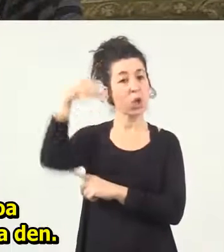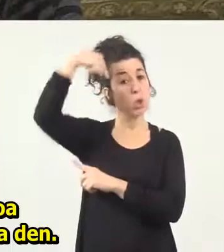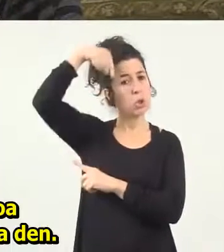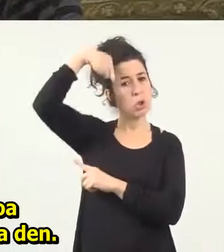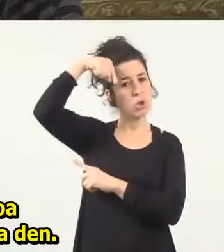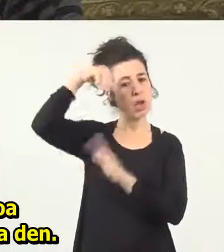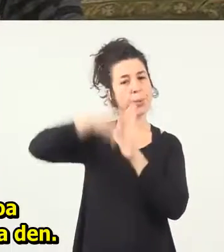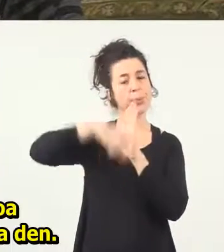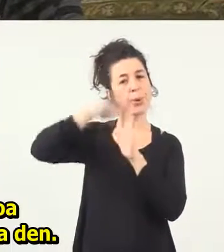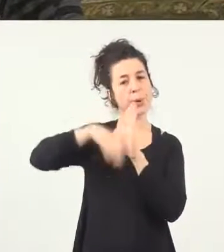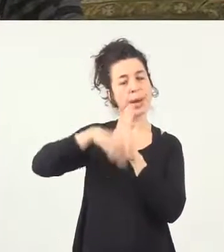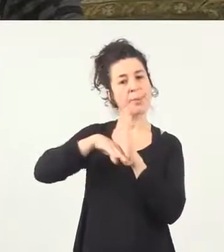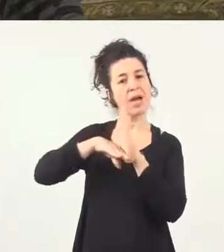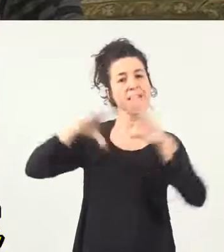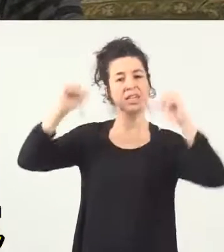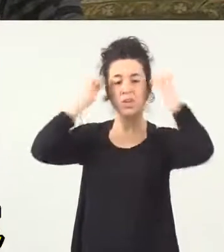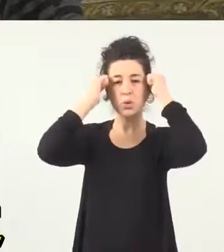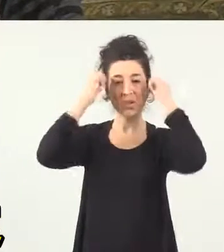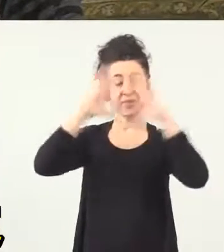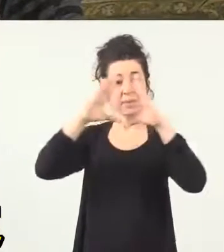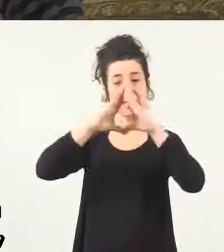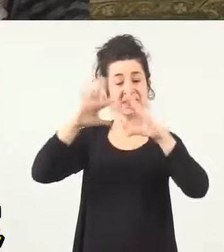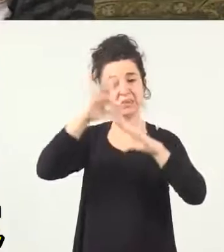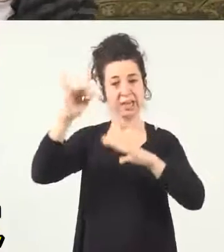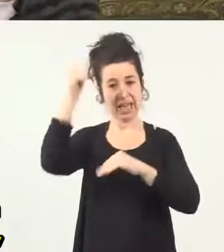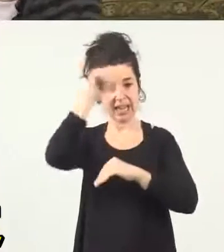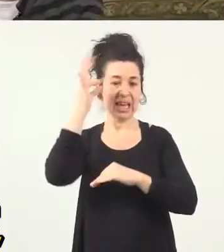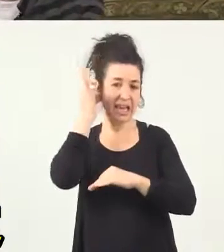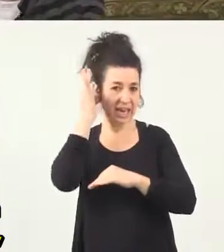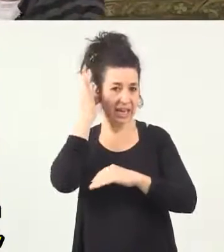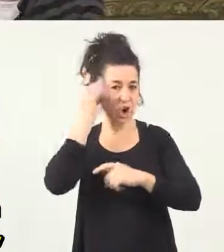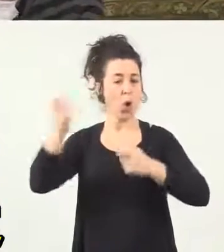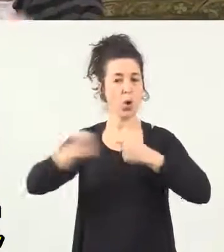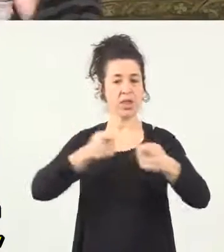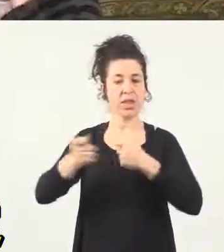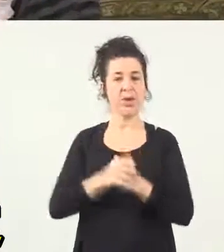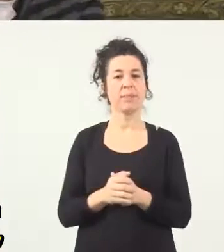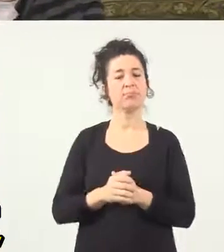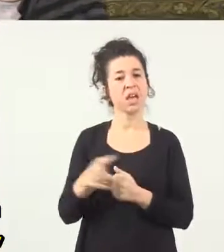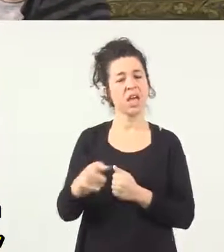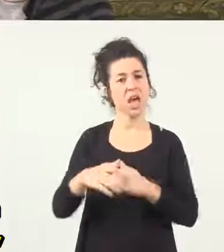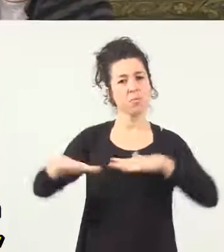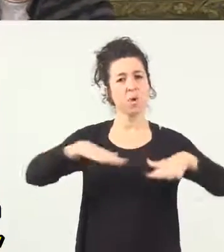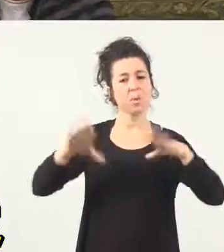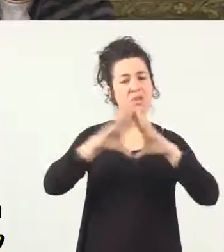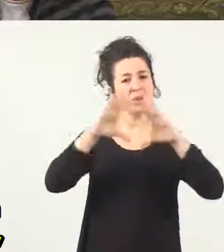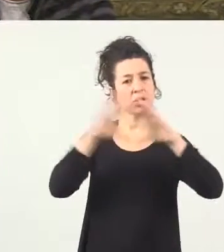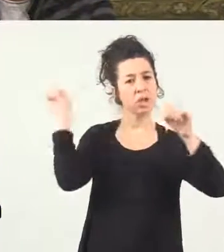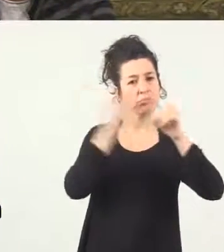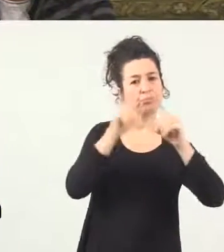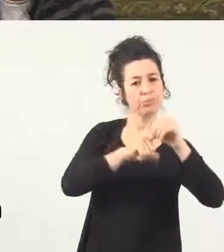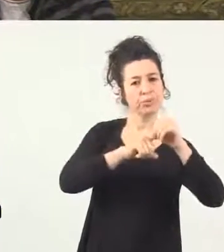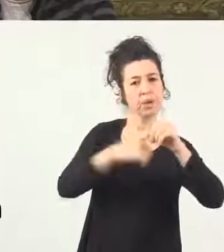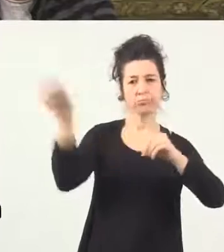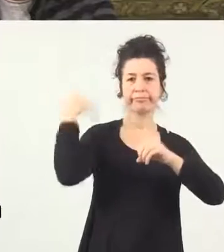programaren koordinatzailea den. Mugimendu feministako kidea da, unibertsitateko ikasle garaietatik